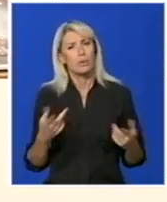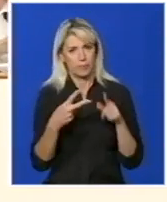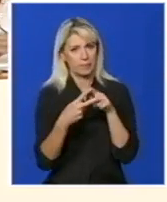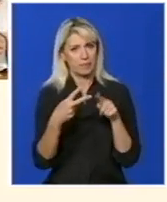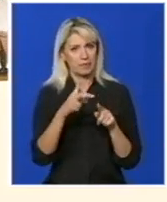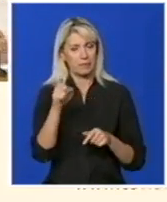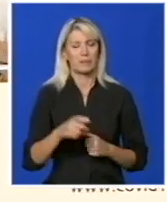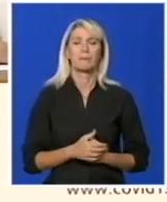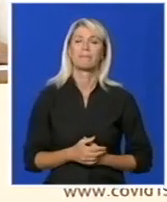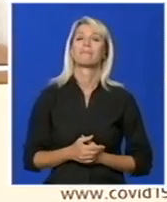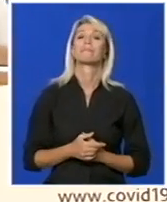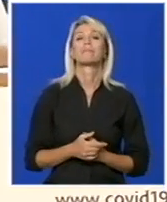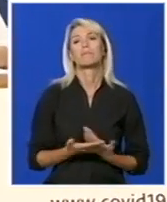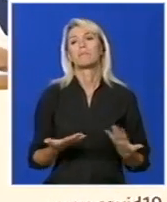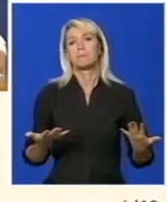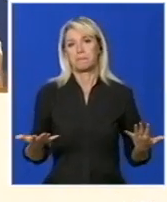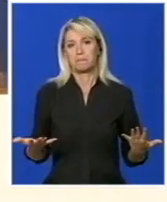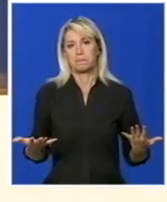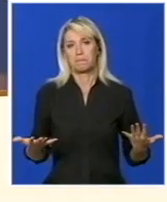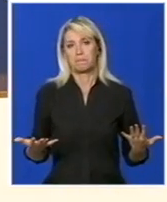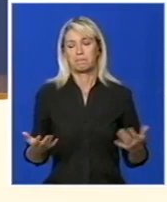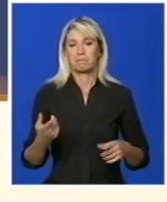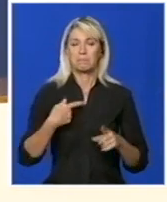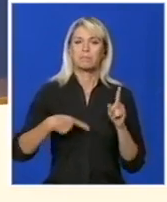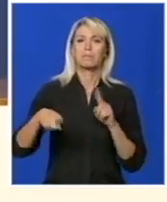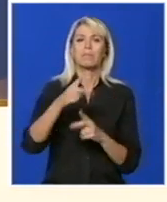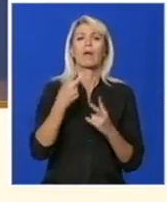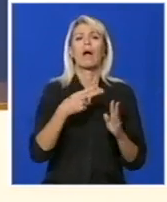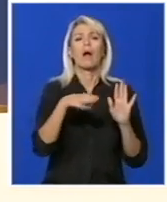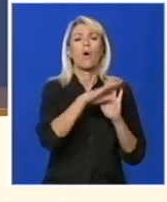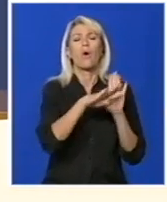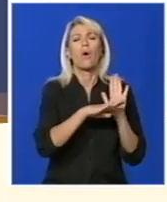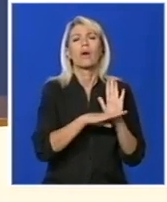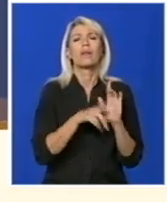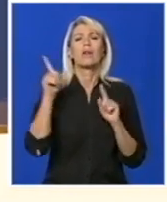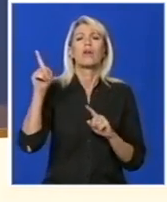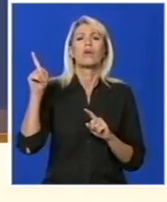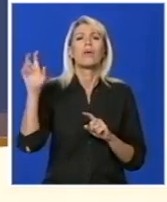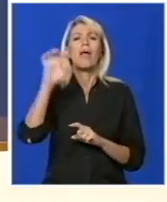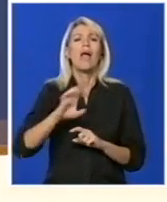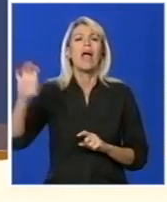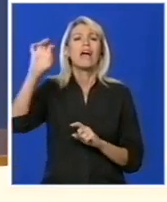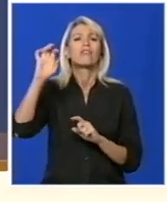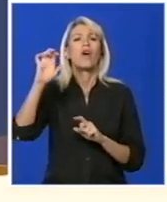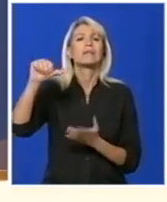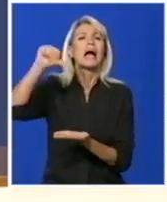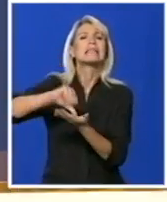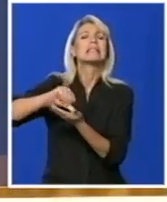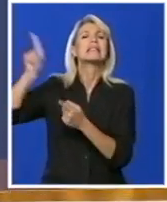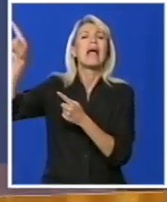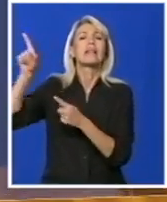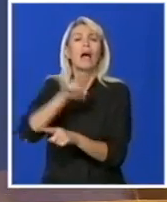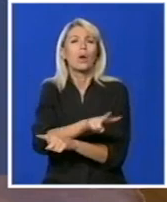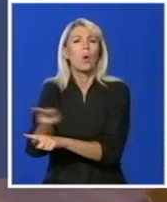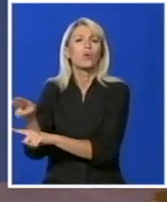Dakle, mi smo se držali kriterijuma koji postoje u Evropskom centru za kontrolu i praćenje zaraznih bolesti i u Svetskoj zdravstvenoj